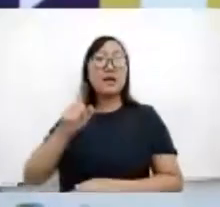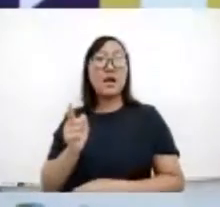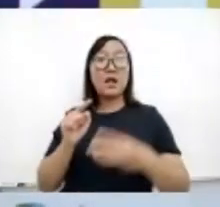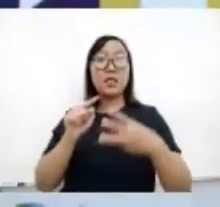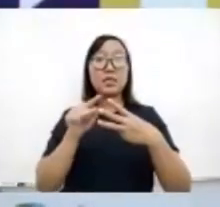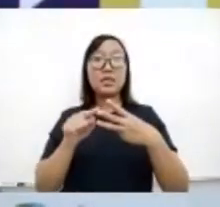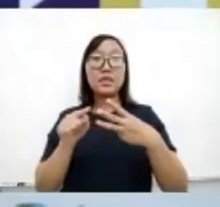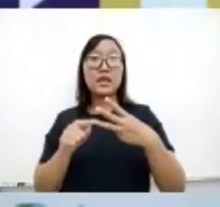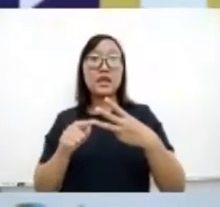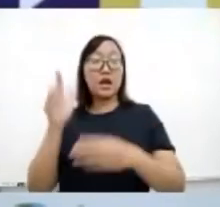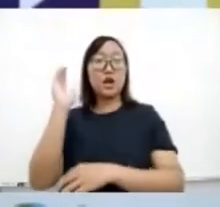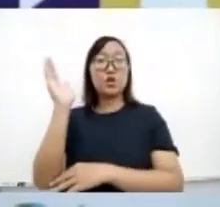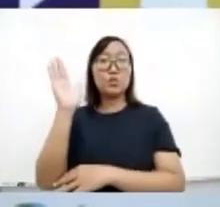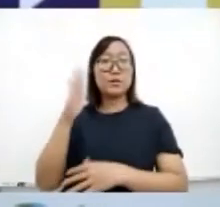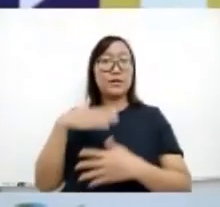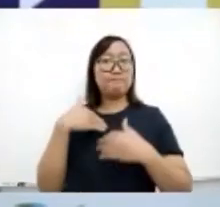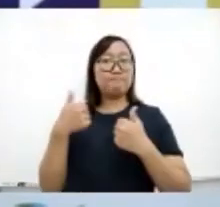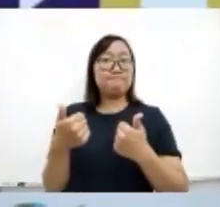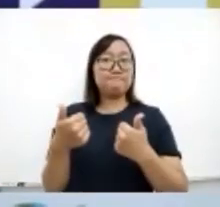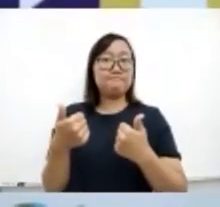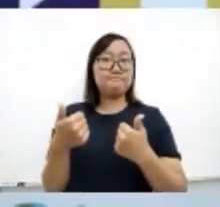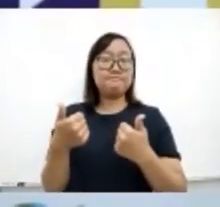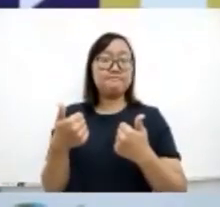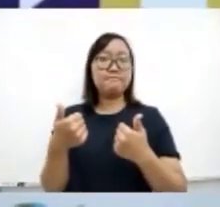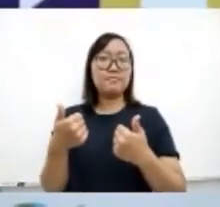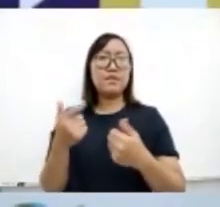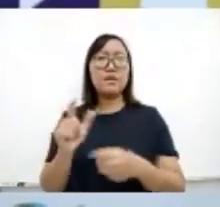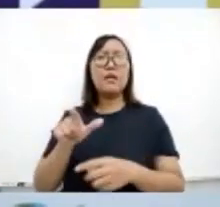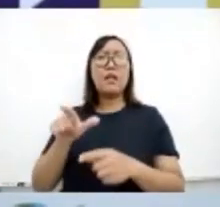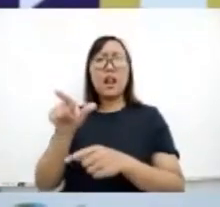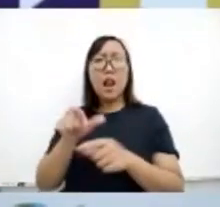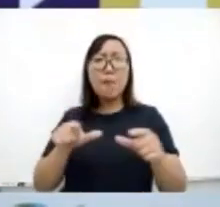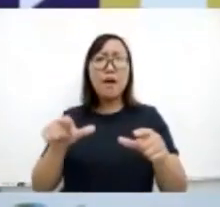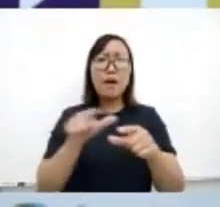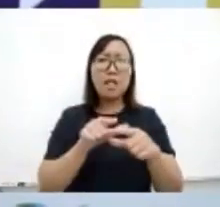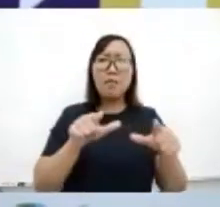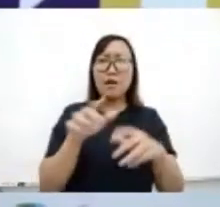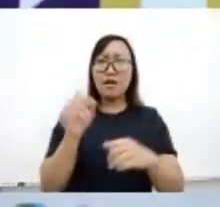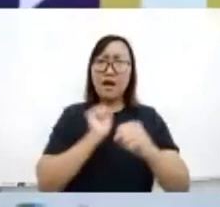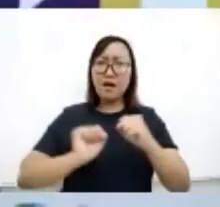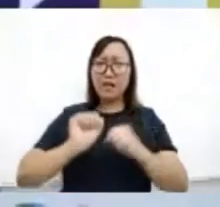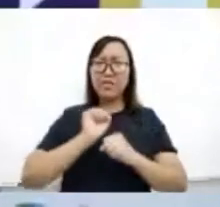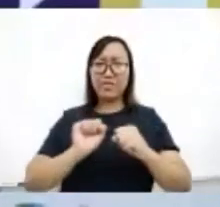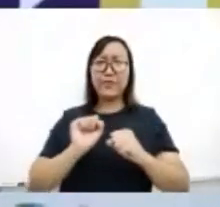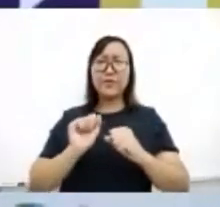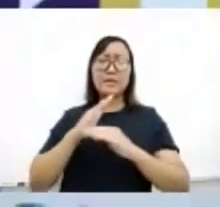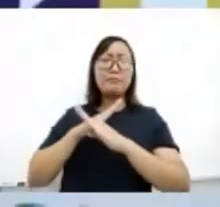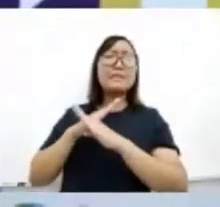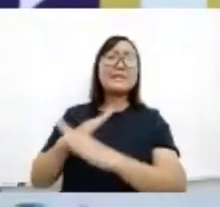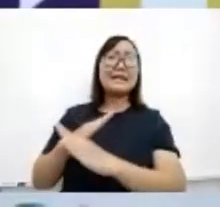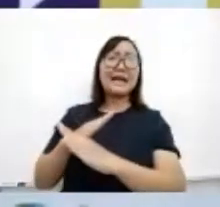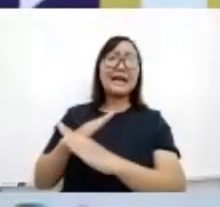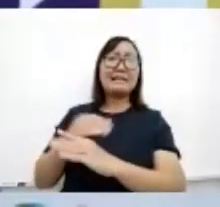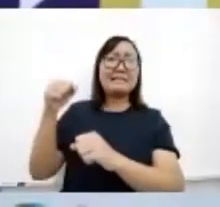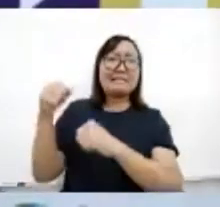kompeten dari lembaga-lembaga yang berperan aktif di upaya-upaya pencegahan kekerasan